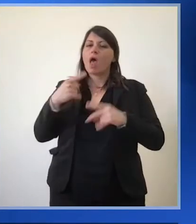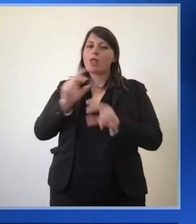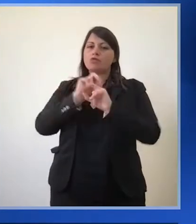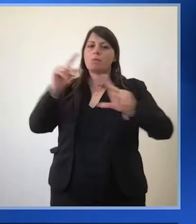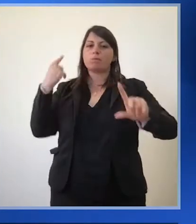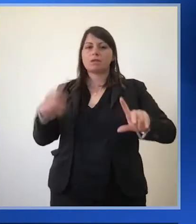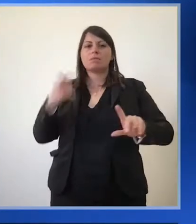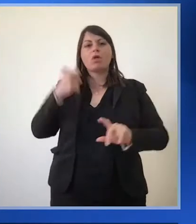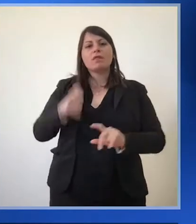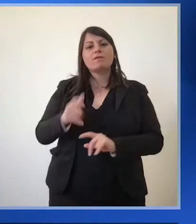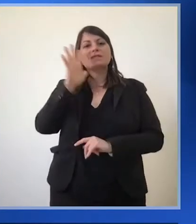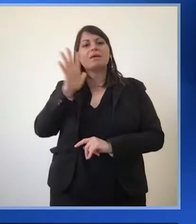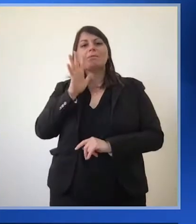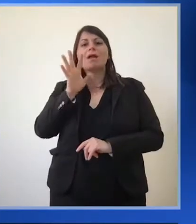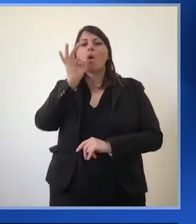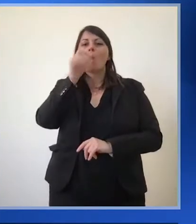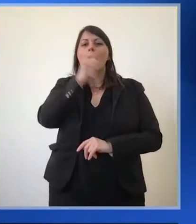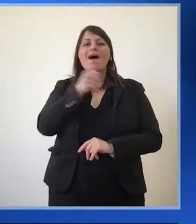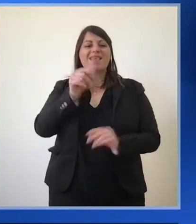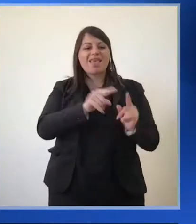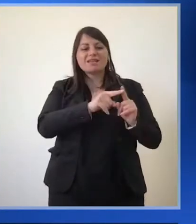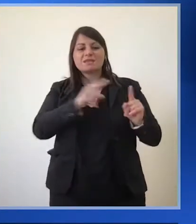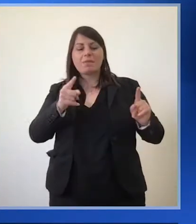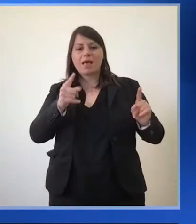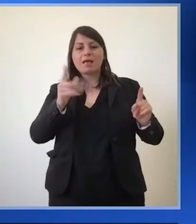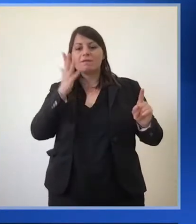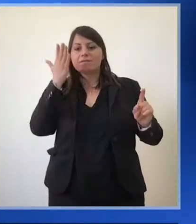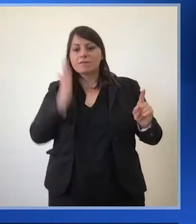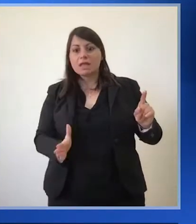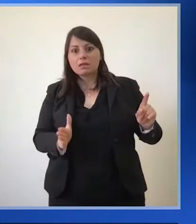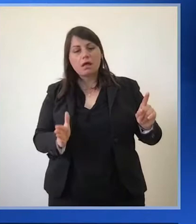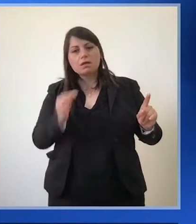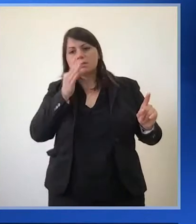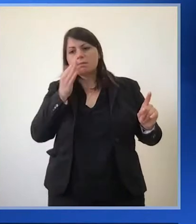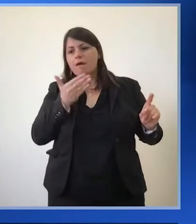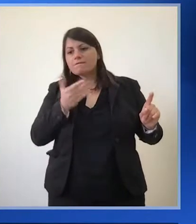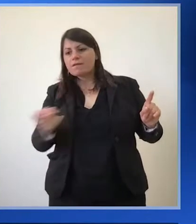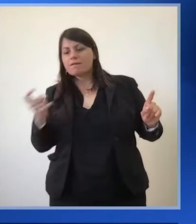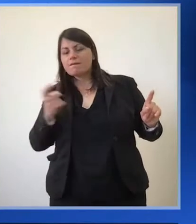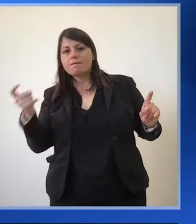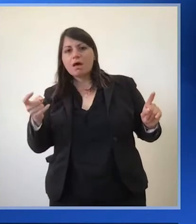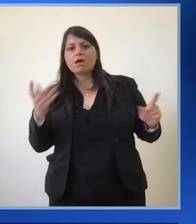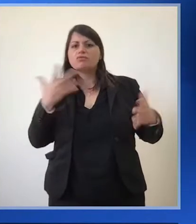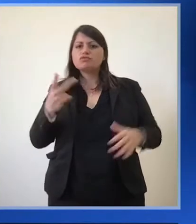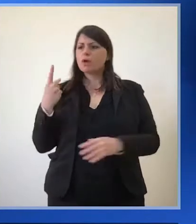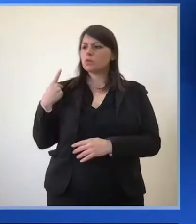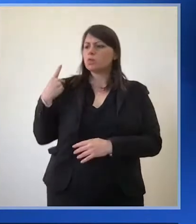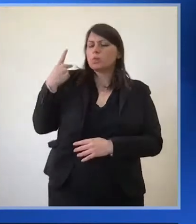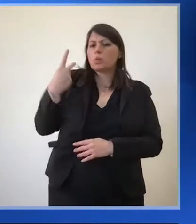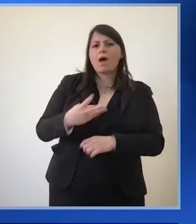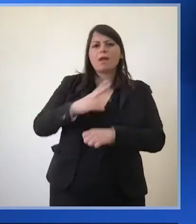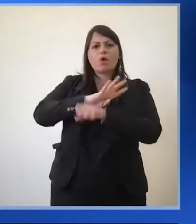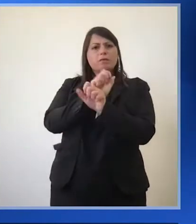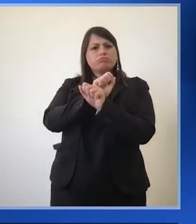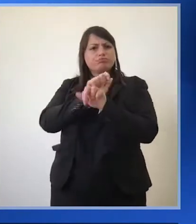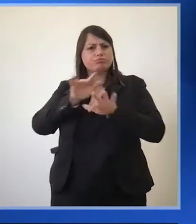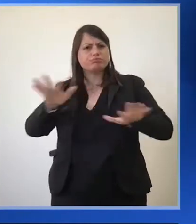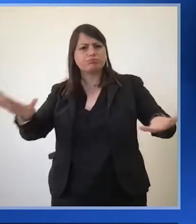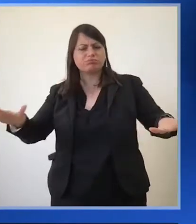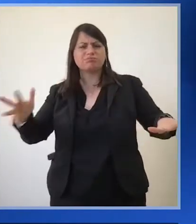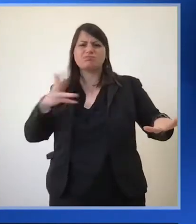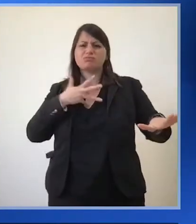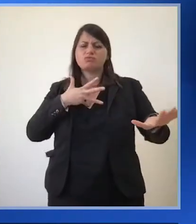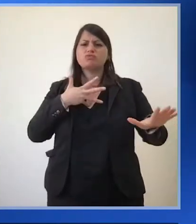voler finire. Abbiamo alle spalle 2 anni di pandemia, che hanno lasciato segni